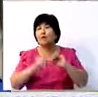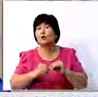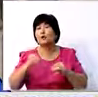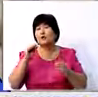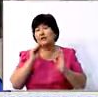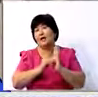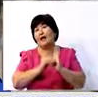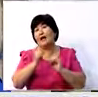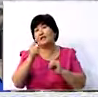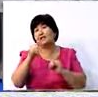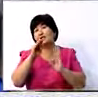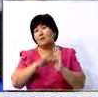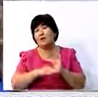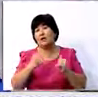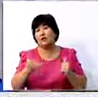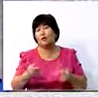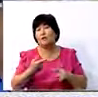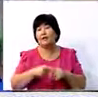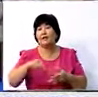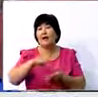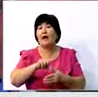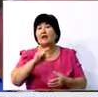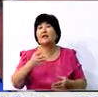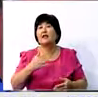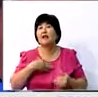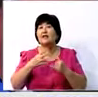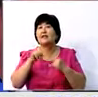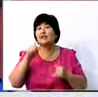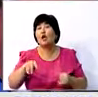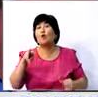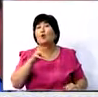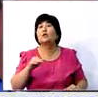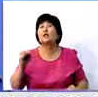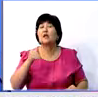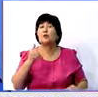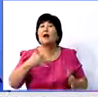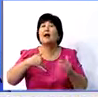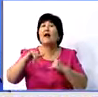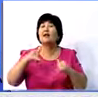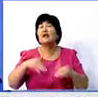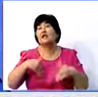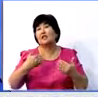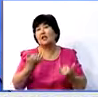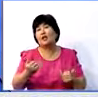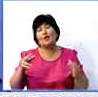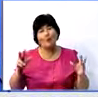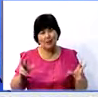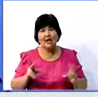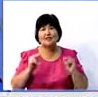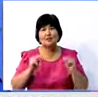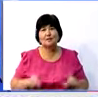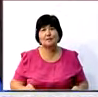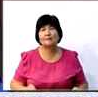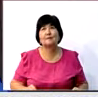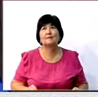на 11-м месте. Сегодня на татами Азиады выйдет наша землячка Мульдержан Бирбай по карате. Желаем ей удачи.